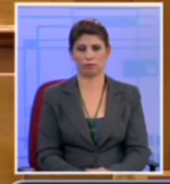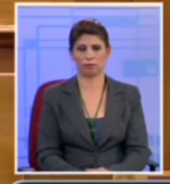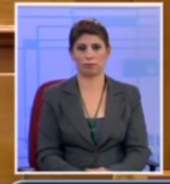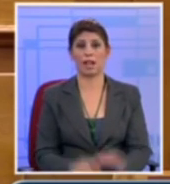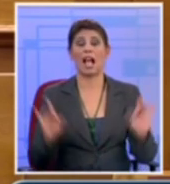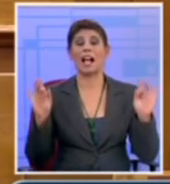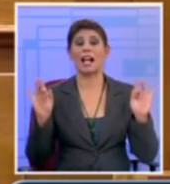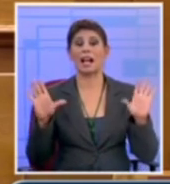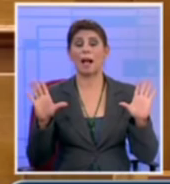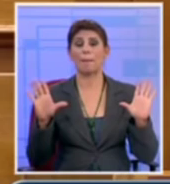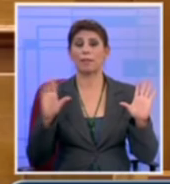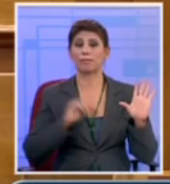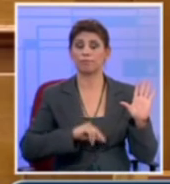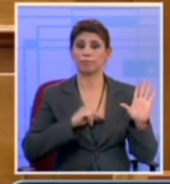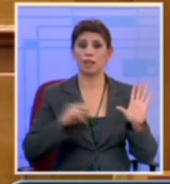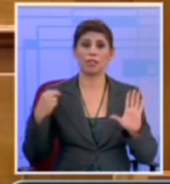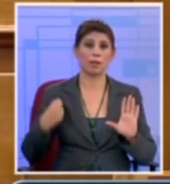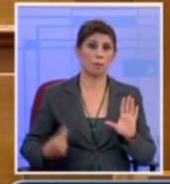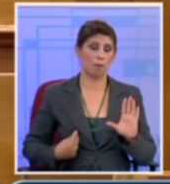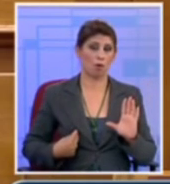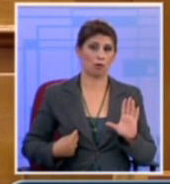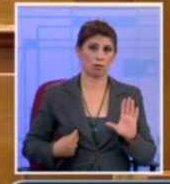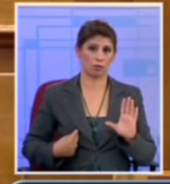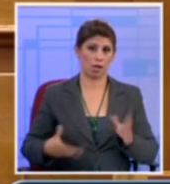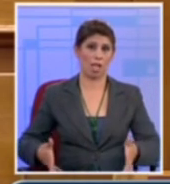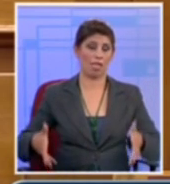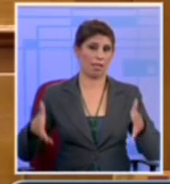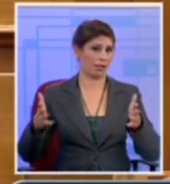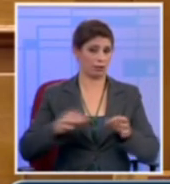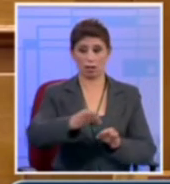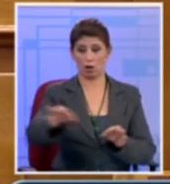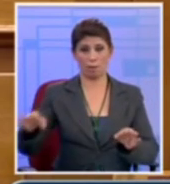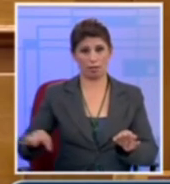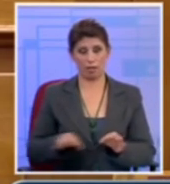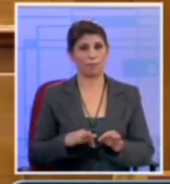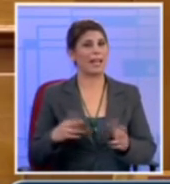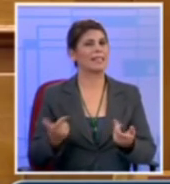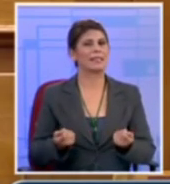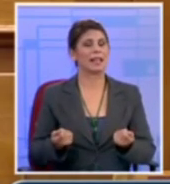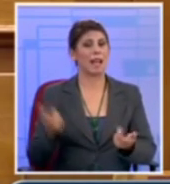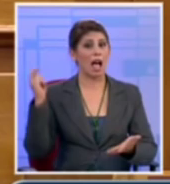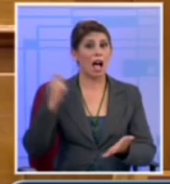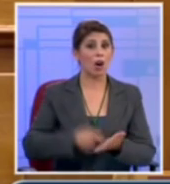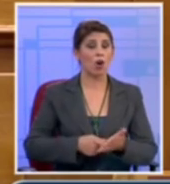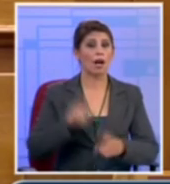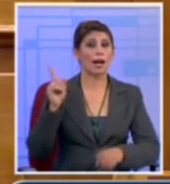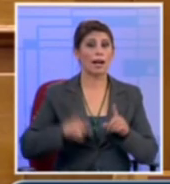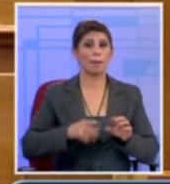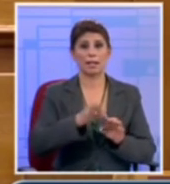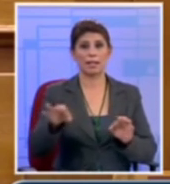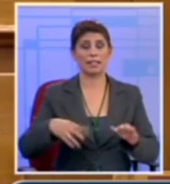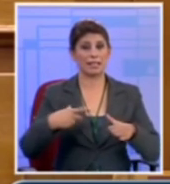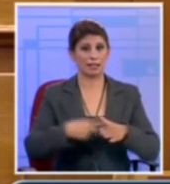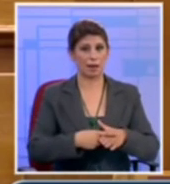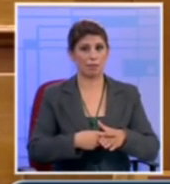Καμία αξιοποίηση των δημοσίων ακινήτων. Ξέρετε όμως τι έκαναν. Αγοράζανε κάποια ακίνητα οι